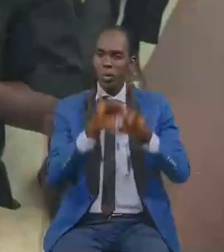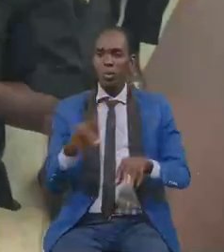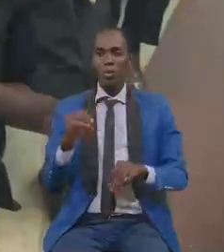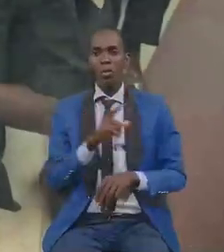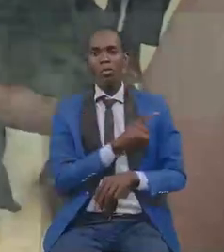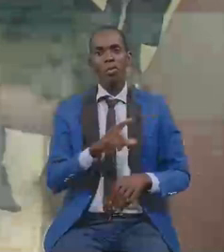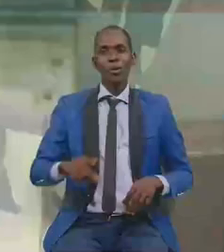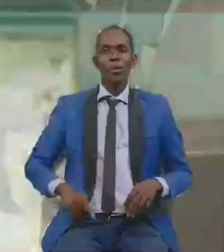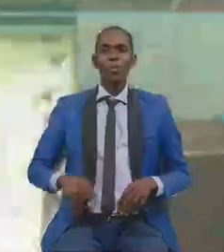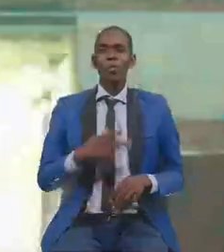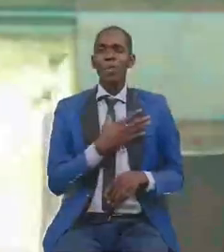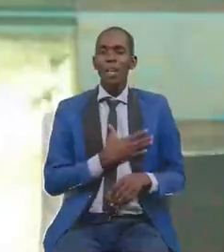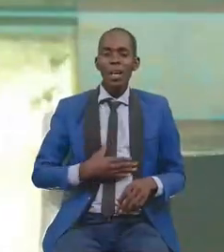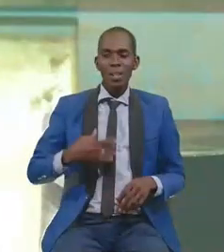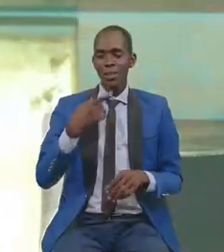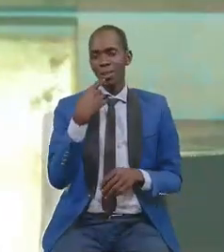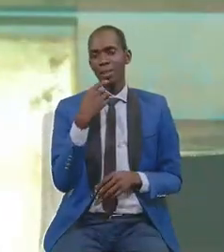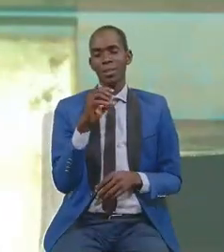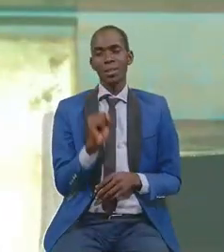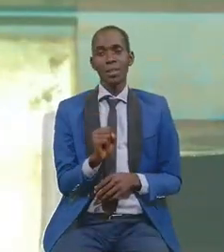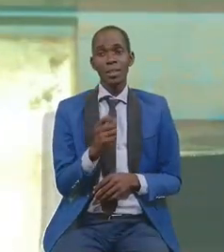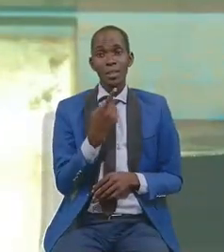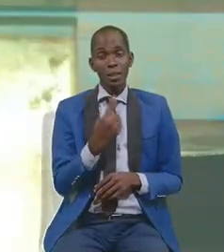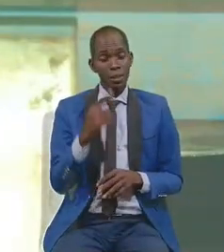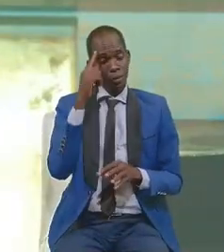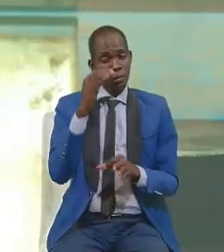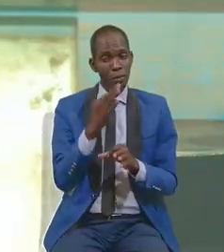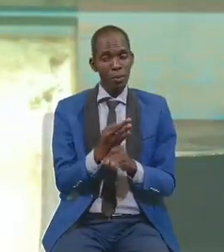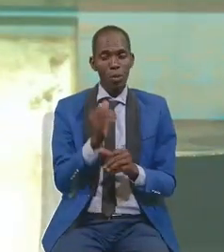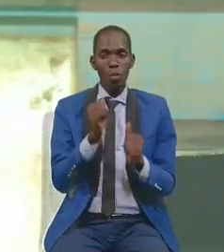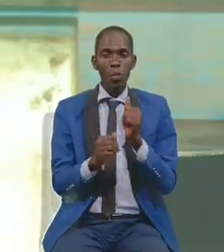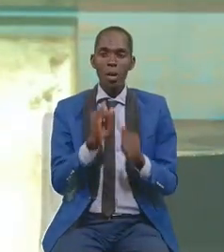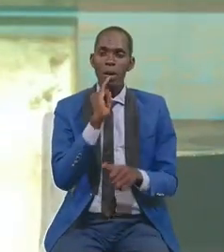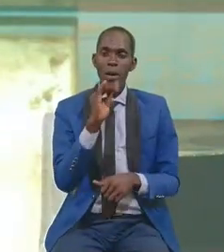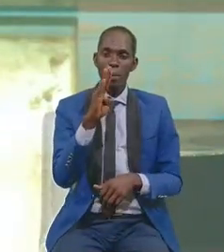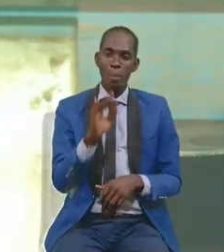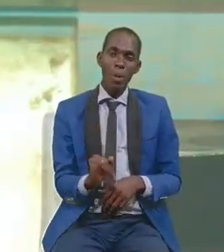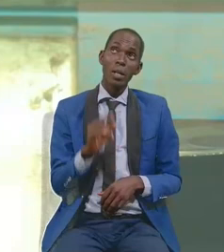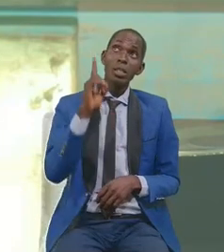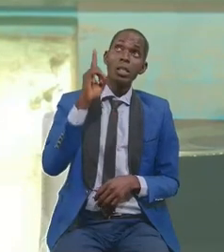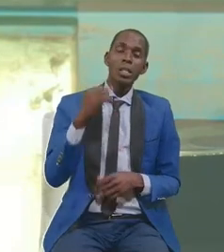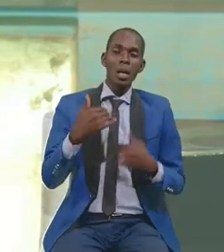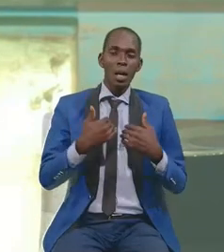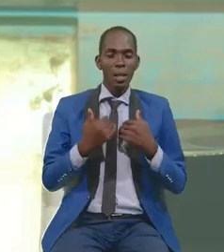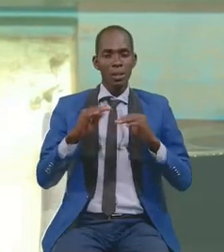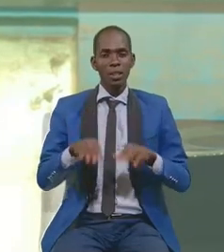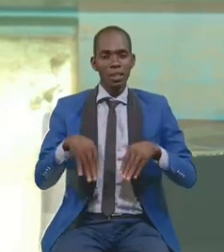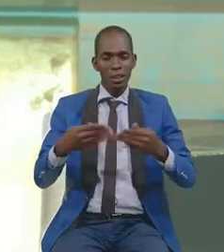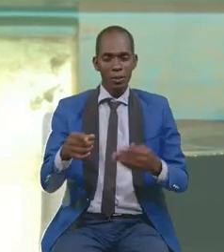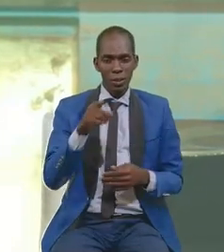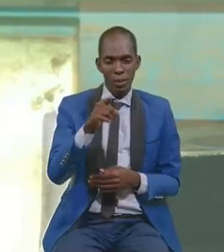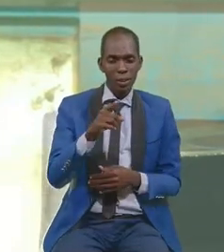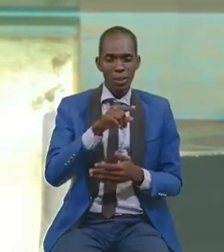Et dit, c'est la foi en lui qui a donné à cet homme cette entière guérison